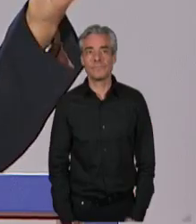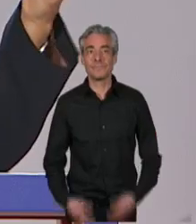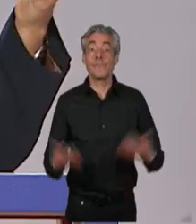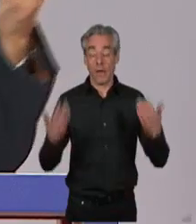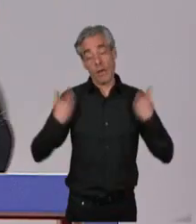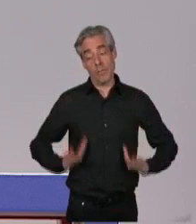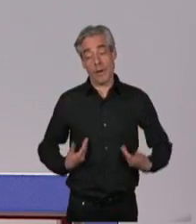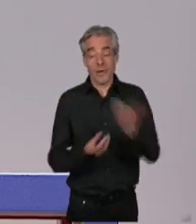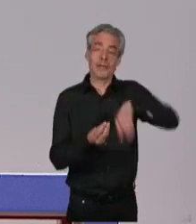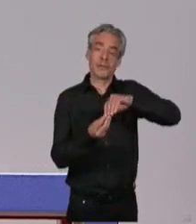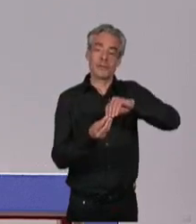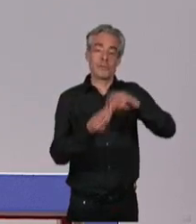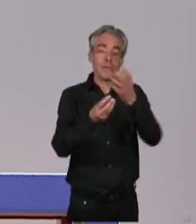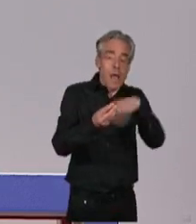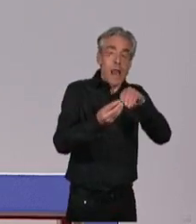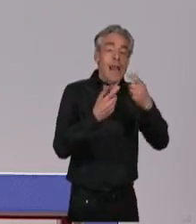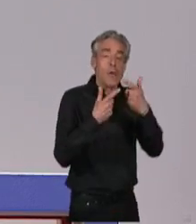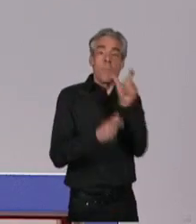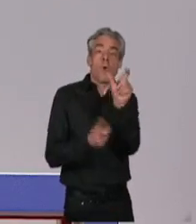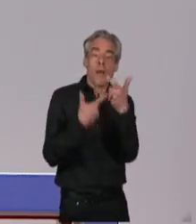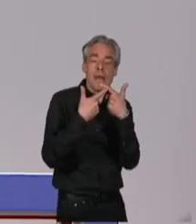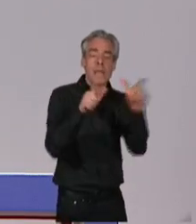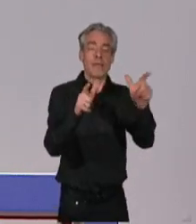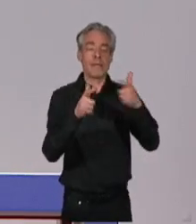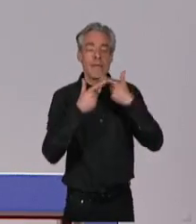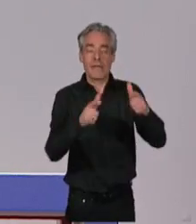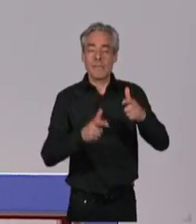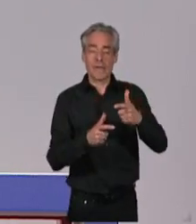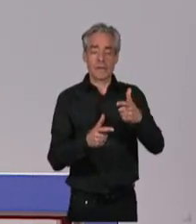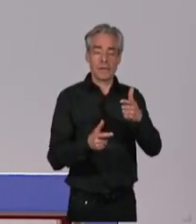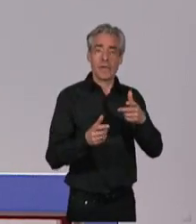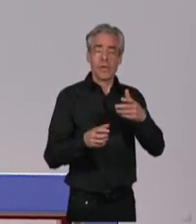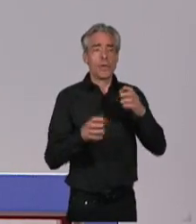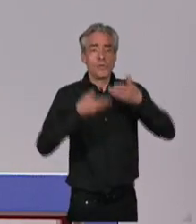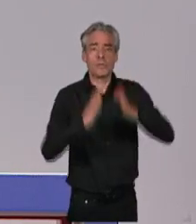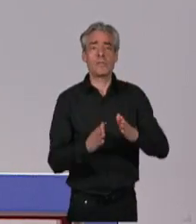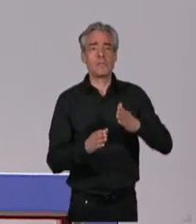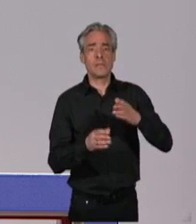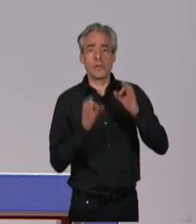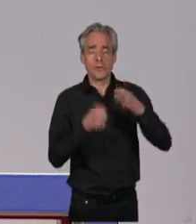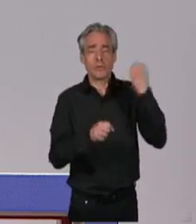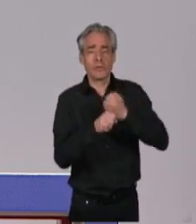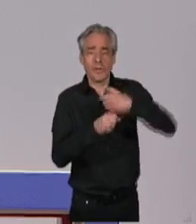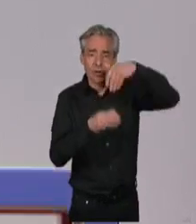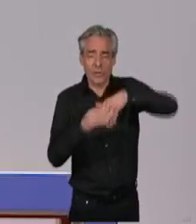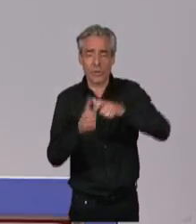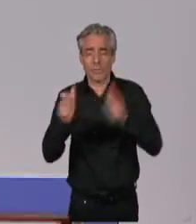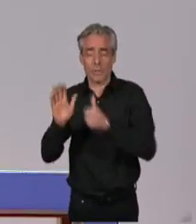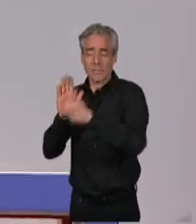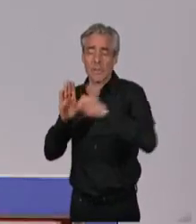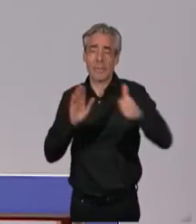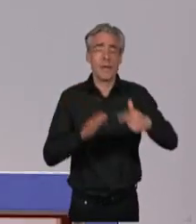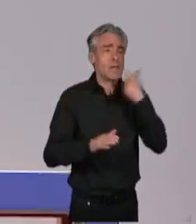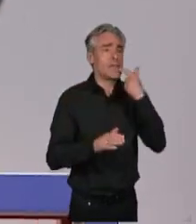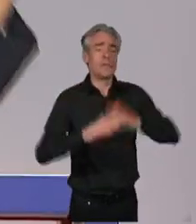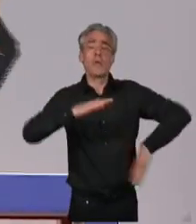Eh bien moi, j'ajoute liberté. Liberté de fixer le temps de travail au sein de l'entreprise. Il n'y aura plus